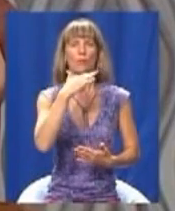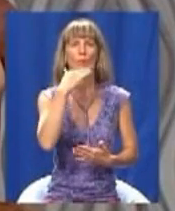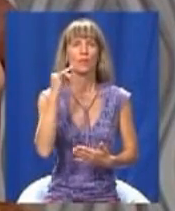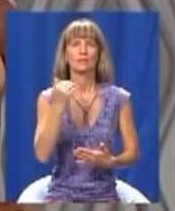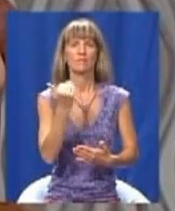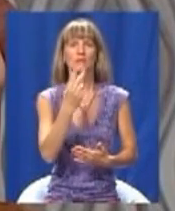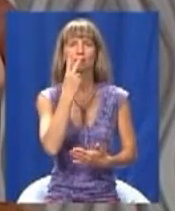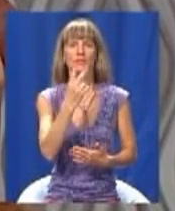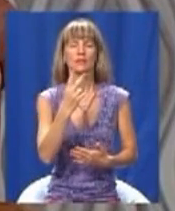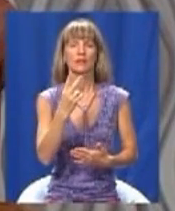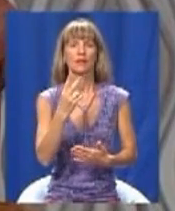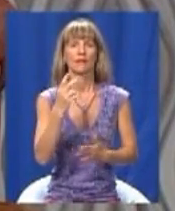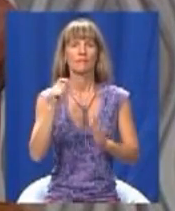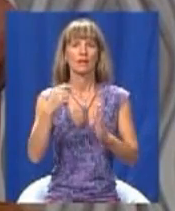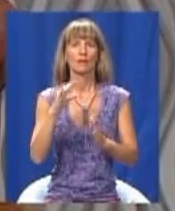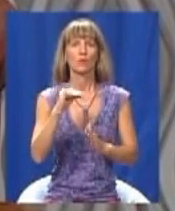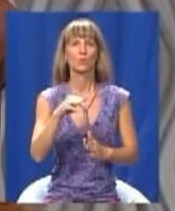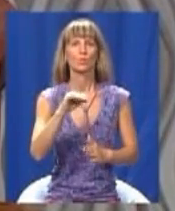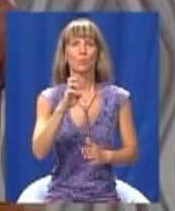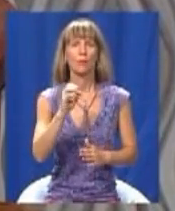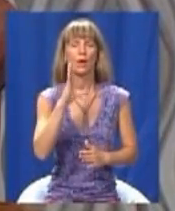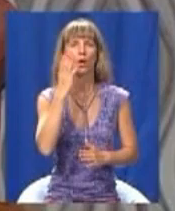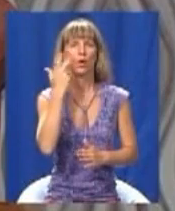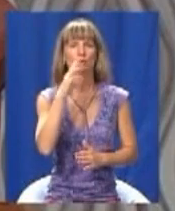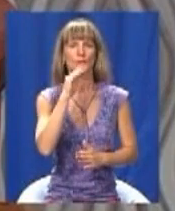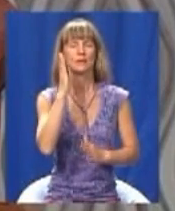вас бачив відео в Ютубі, коли песик спав і